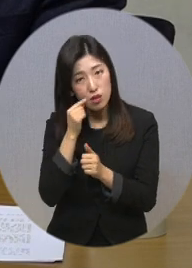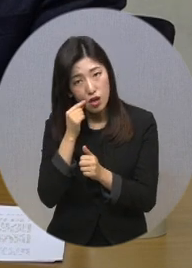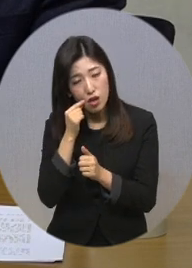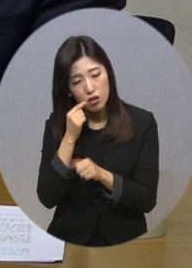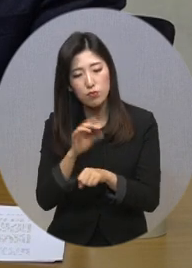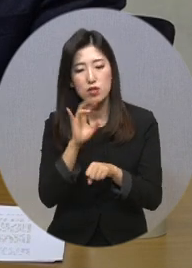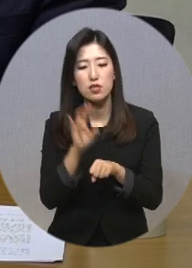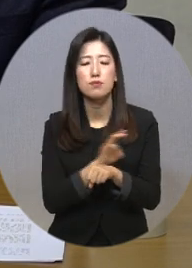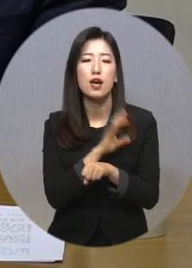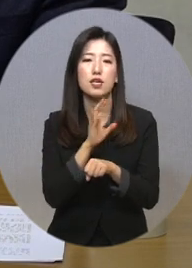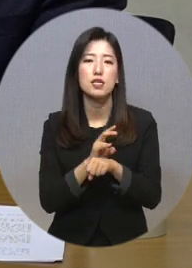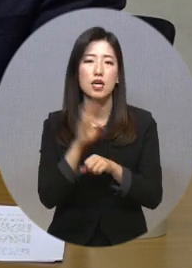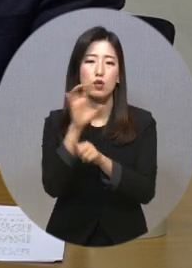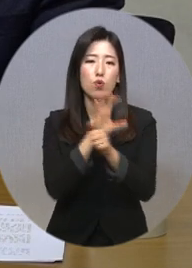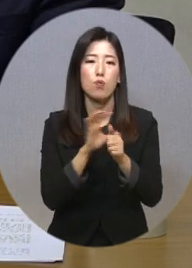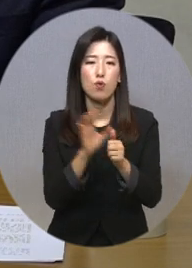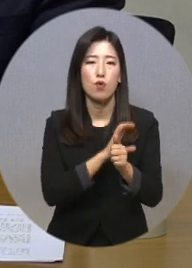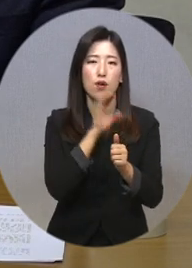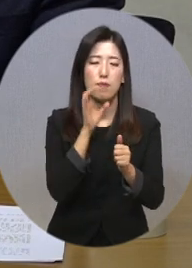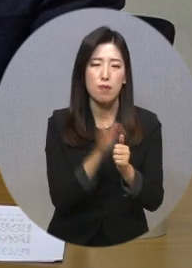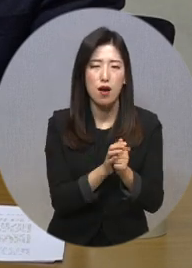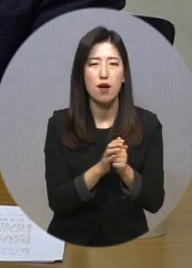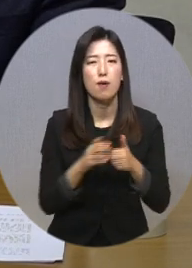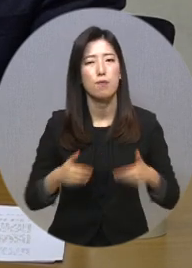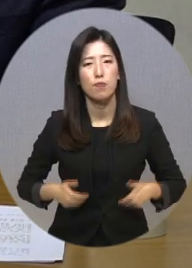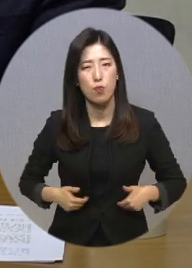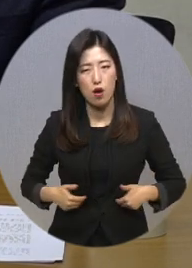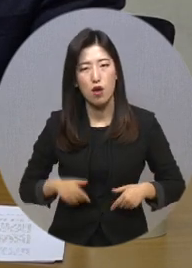24시간 돌봄 시설을 이렇게 갖췄으면 하고